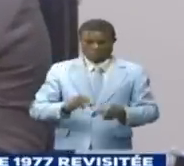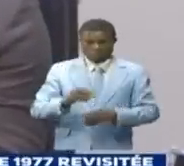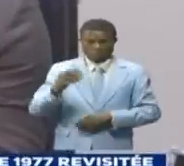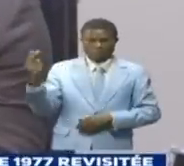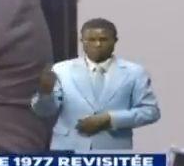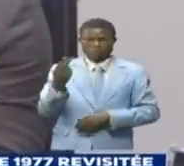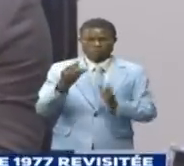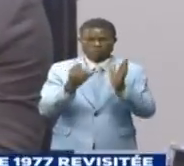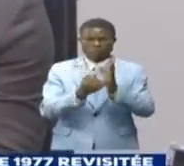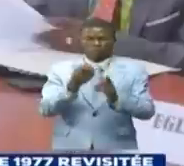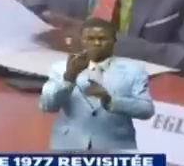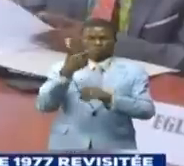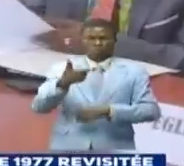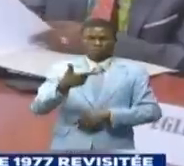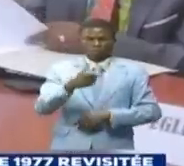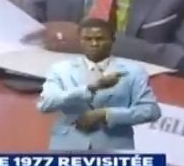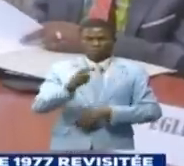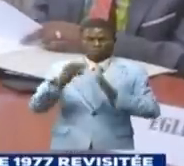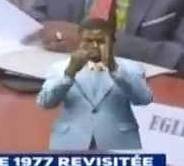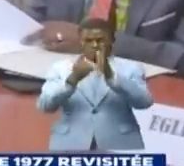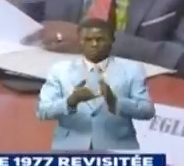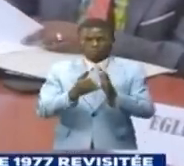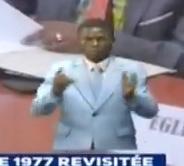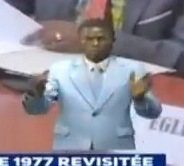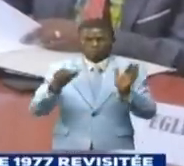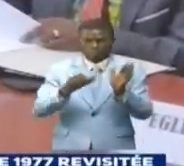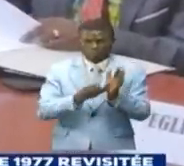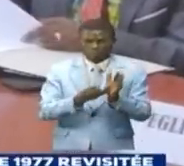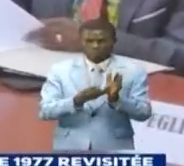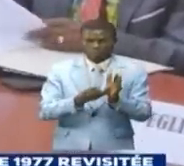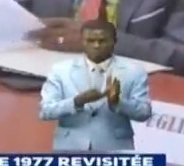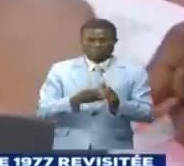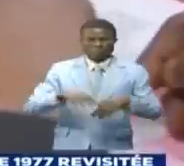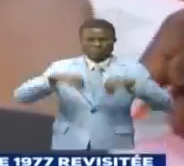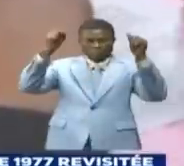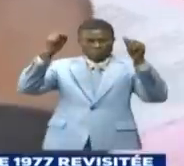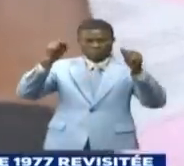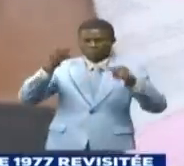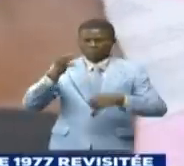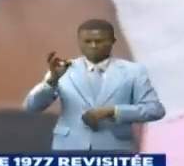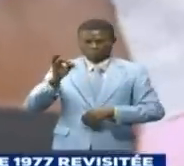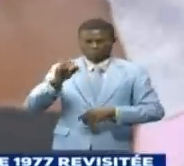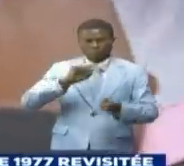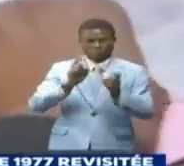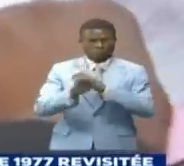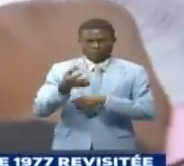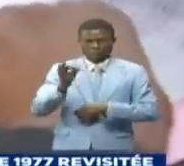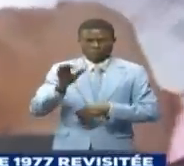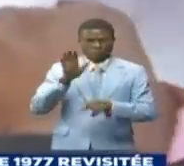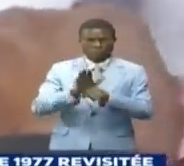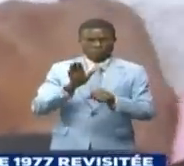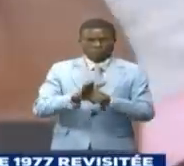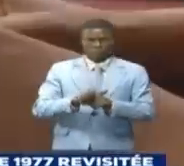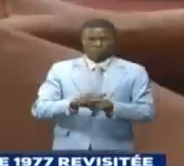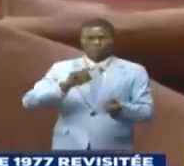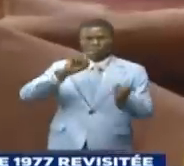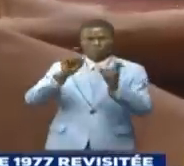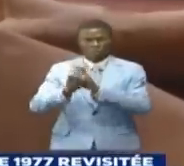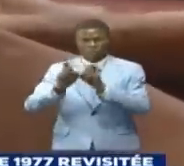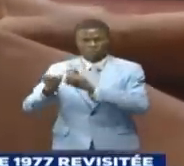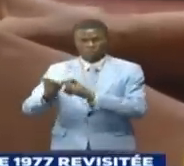26 février 1977 était obsolète, inadaptée et anachronique à la suite des multiples mutations sur le plan